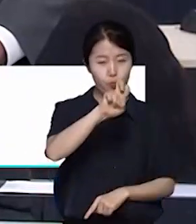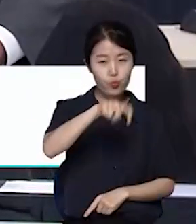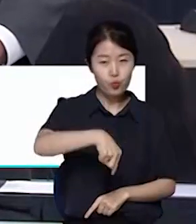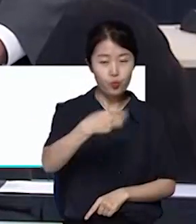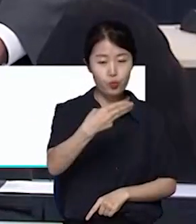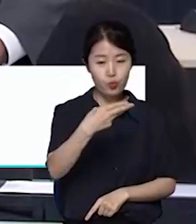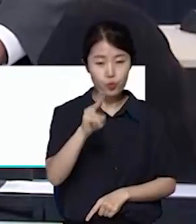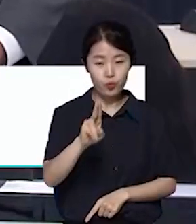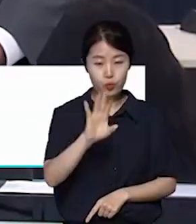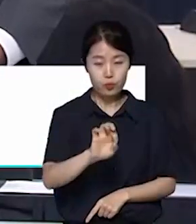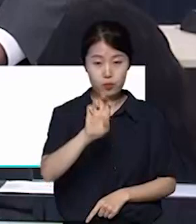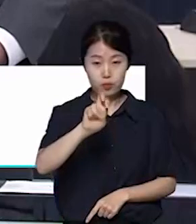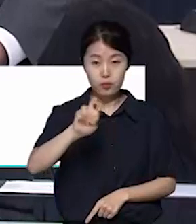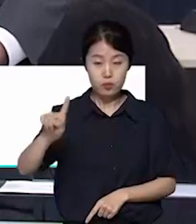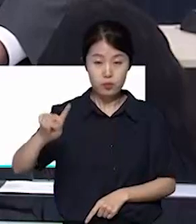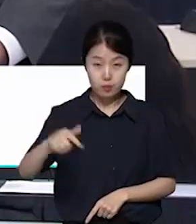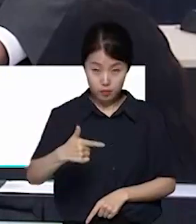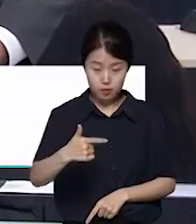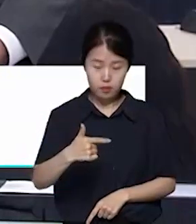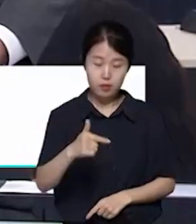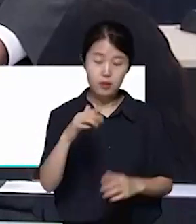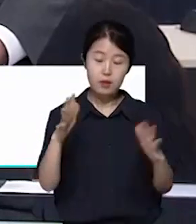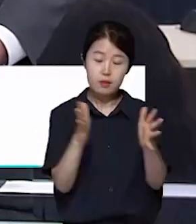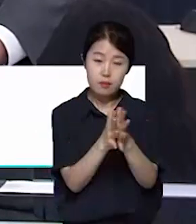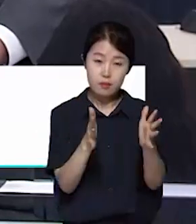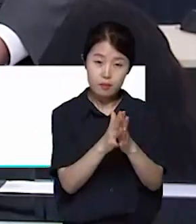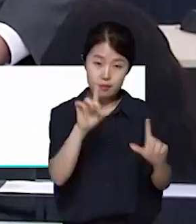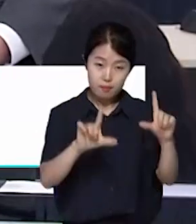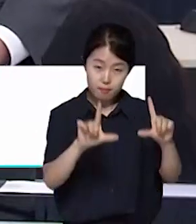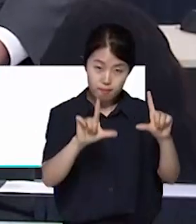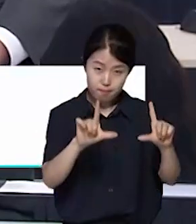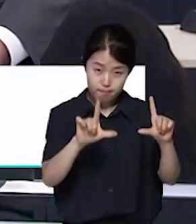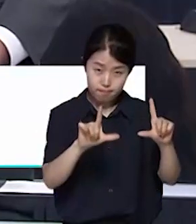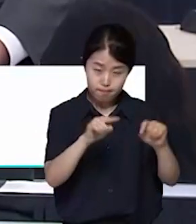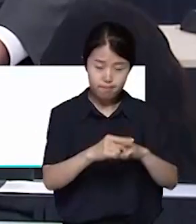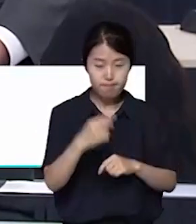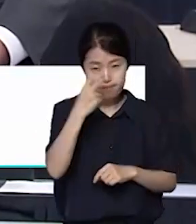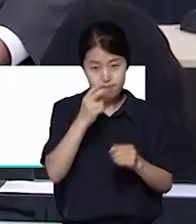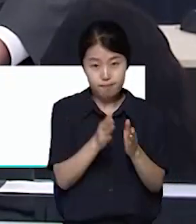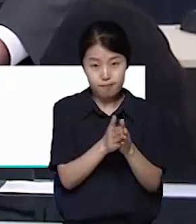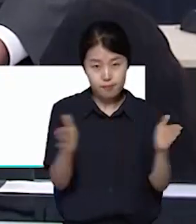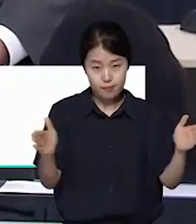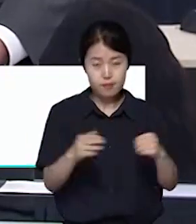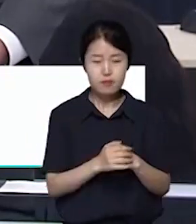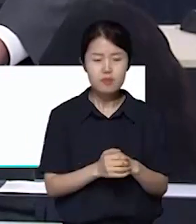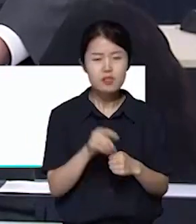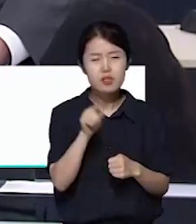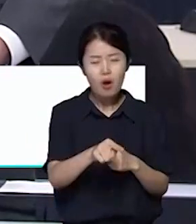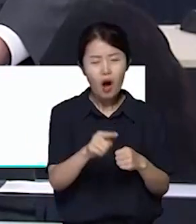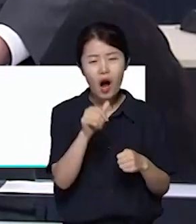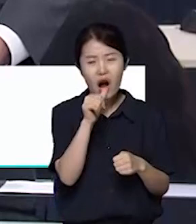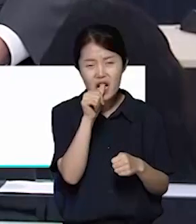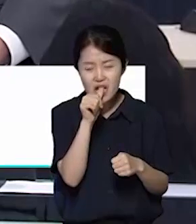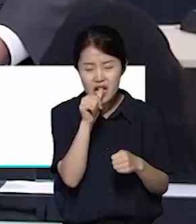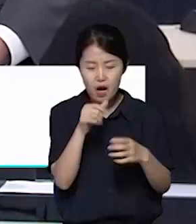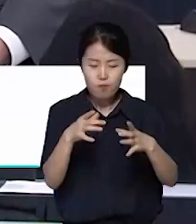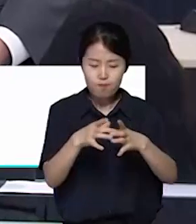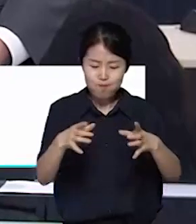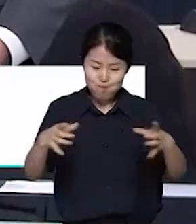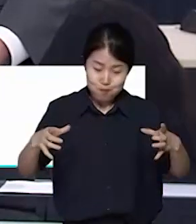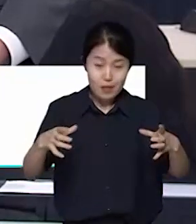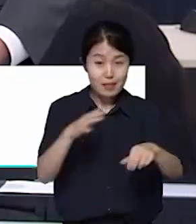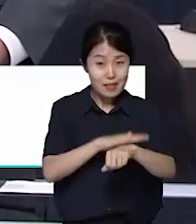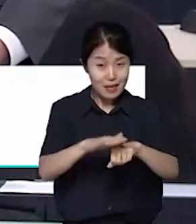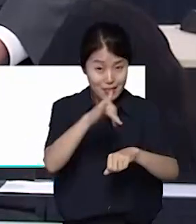자체가 문제가 아니라 철근 사용을 제대로 했는지가 관건인데요. 광주와 전남에서도 이런 구조를 사용한 아파트가 공군과